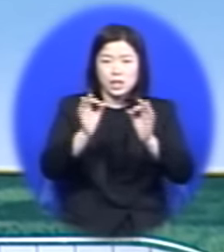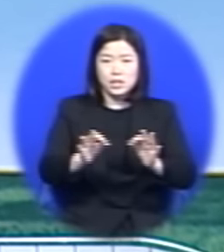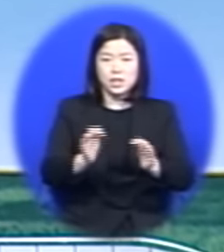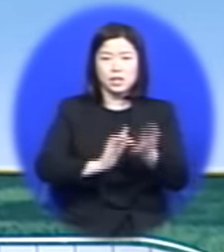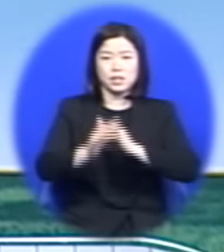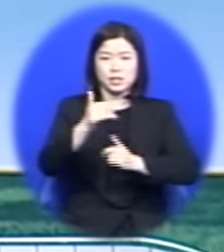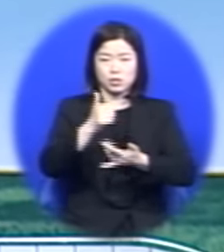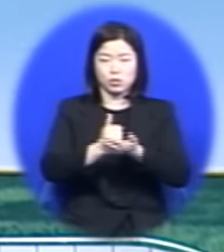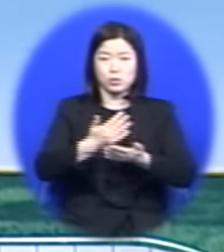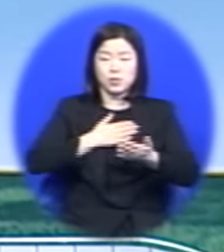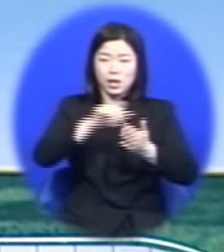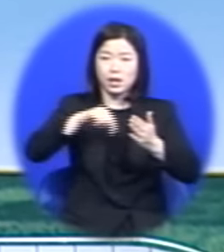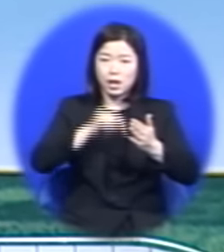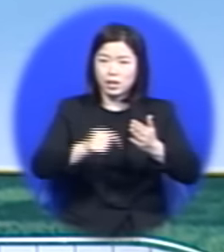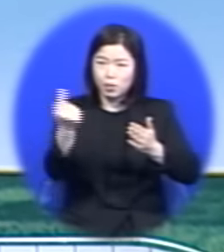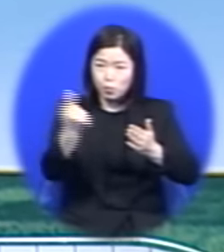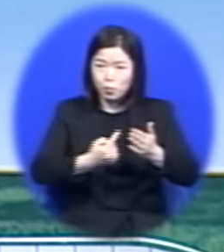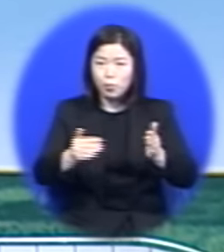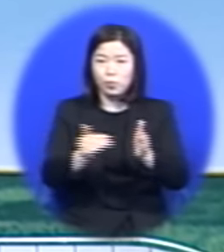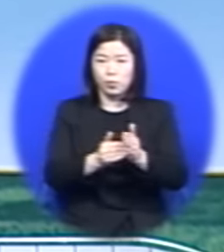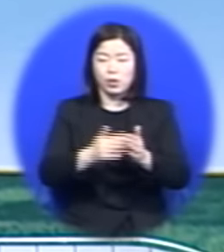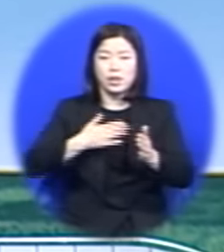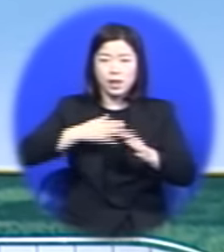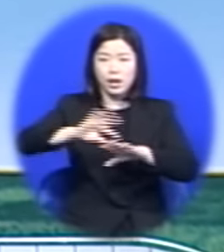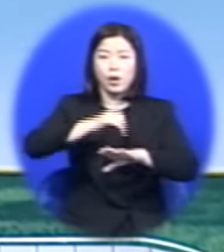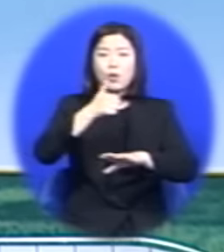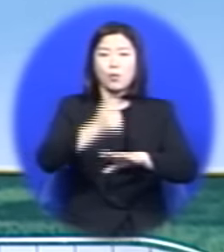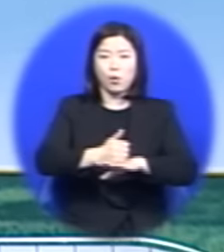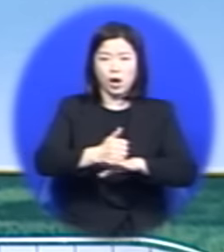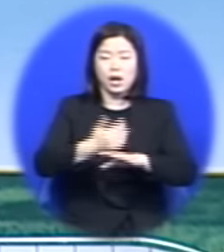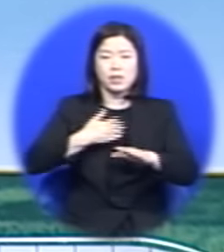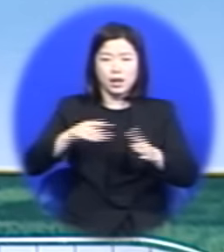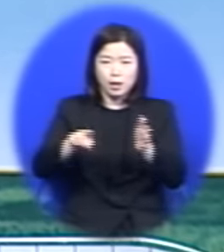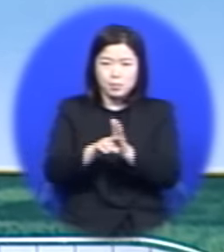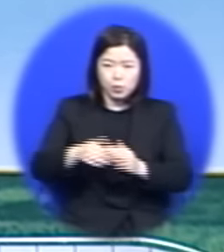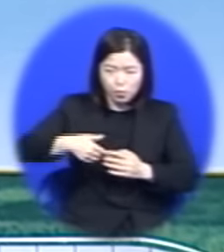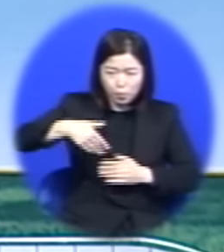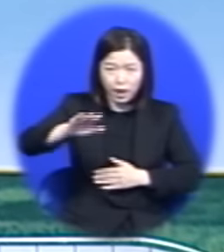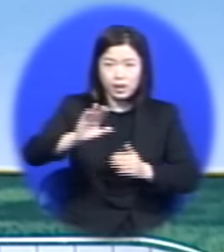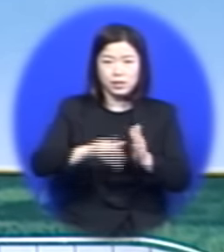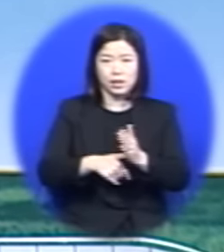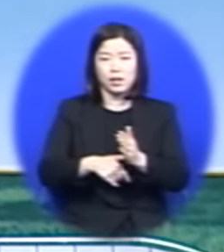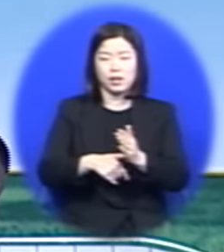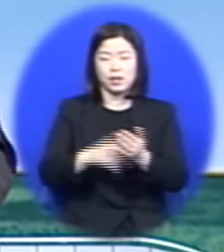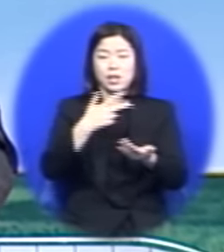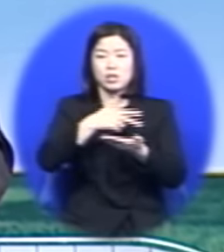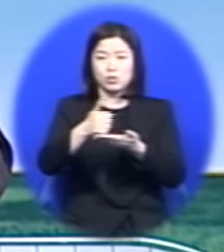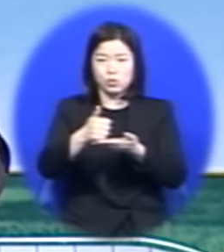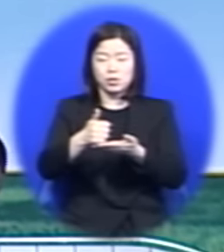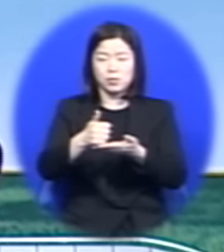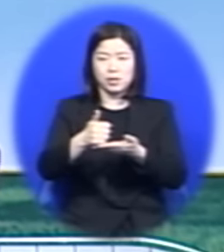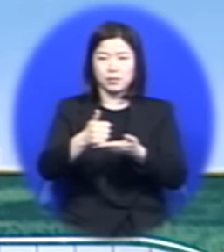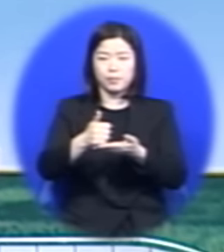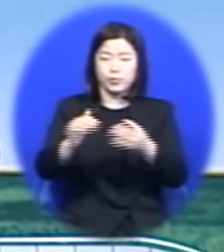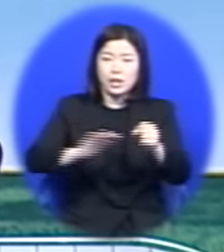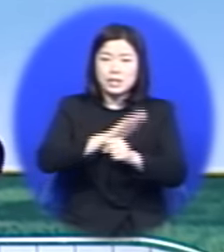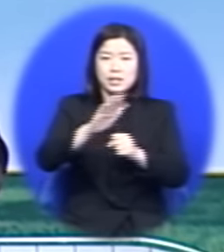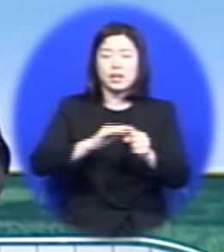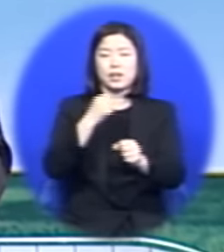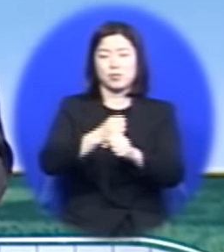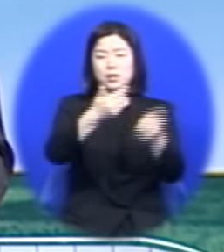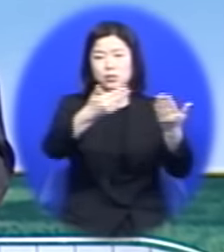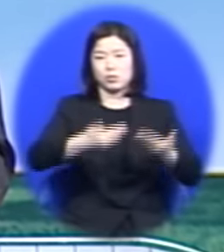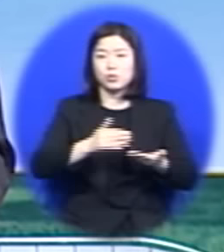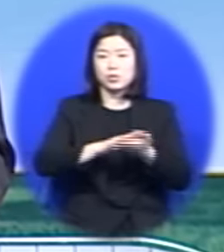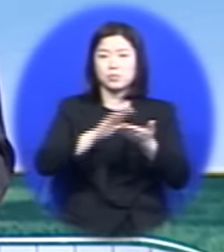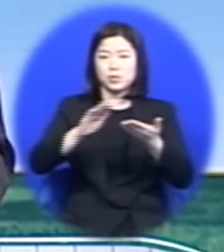예수님이 내 안에 오셨고 내 왕이라고 내가 믿고 나갈 때 주님이 사랑하게 만드시는